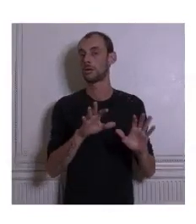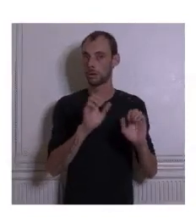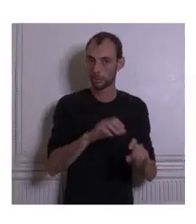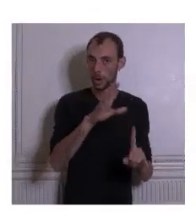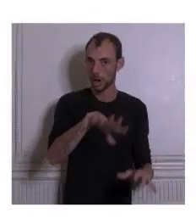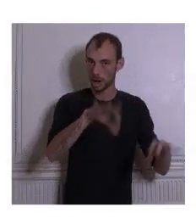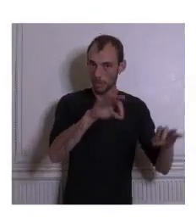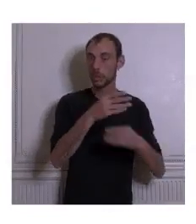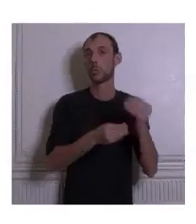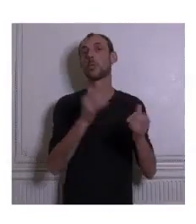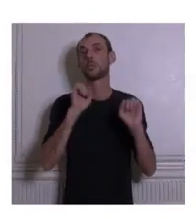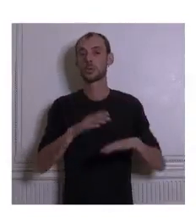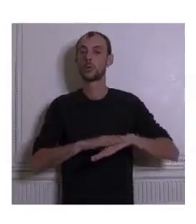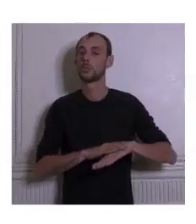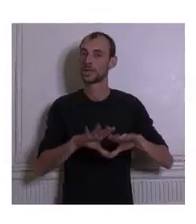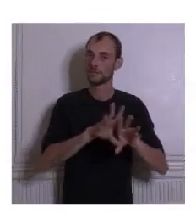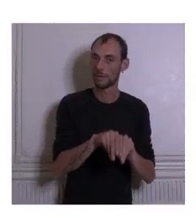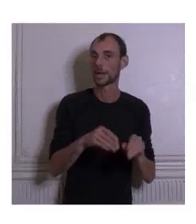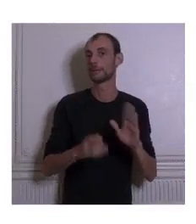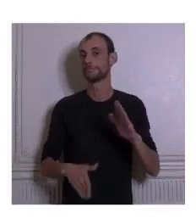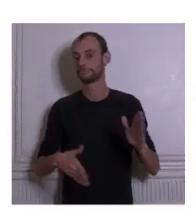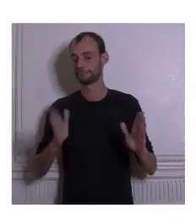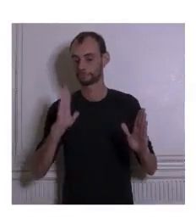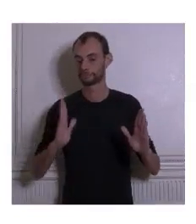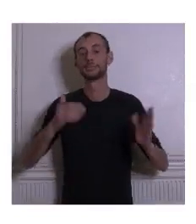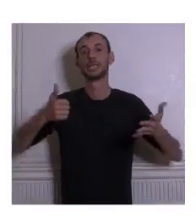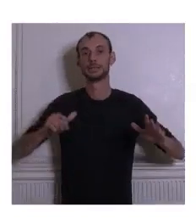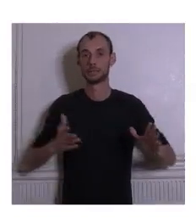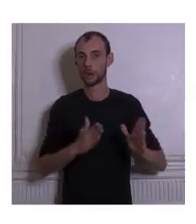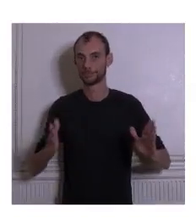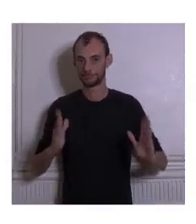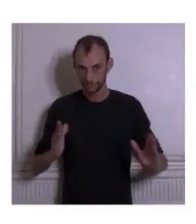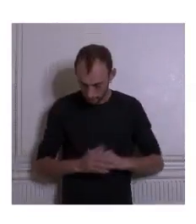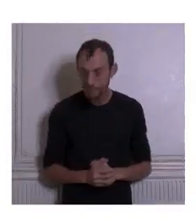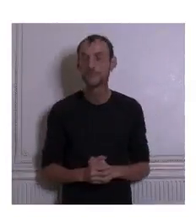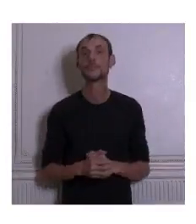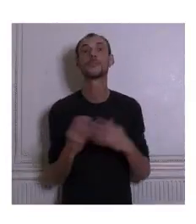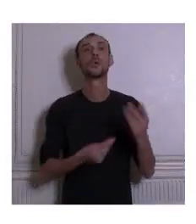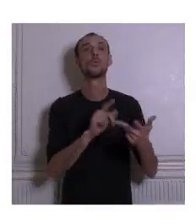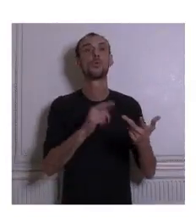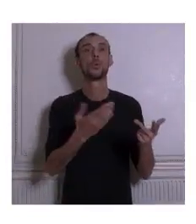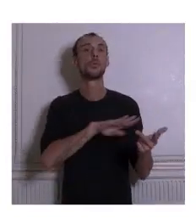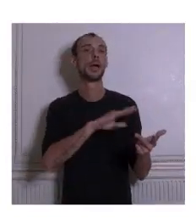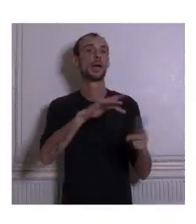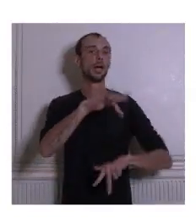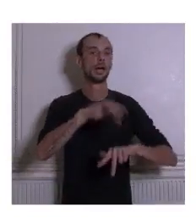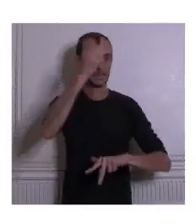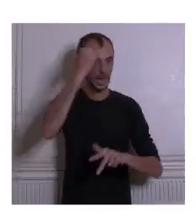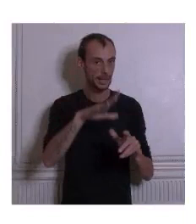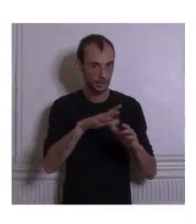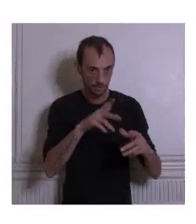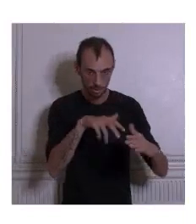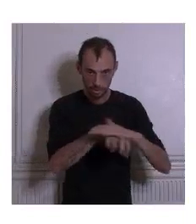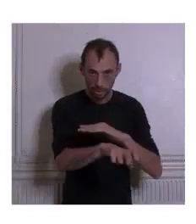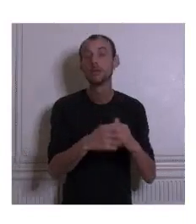accéder à terme au label 100% éducation artistique et culturelle. Donc il s'agit en fait de proposer des